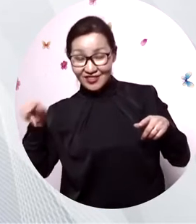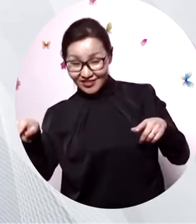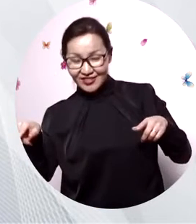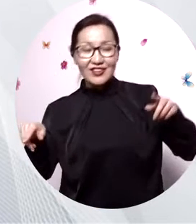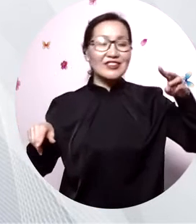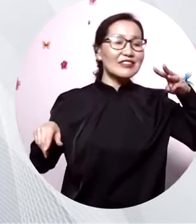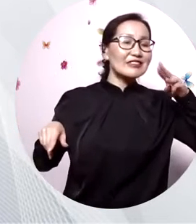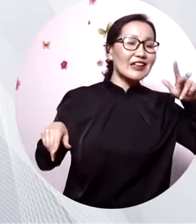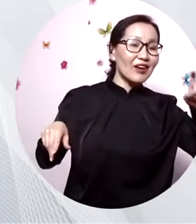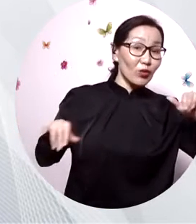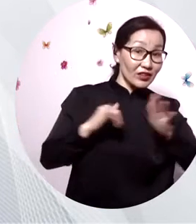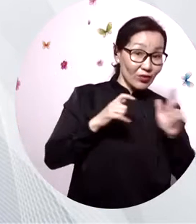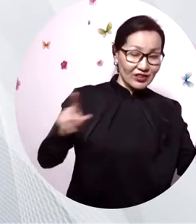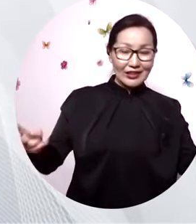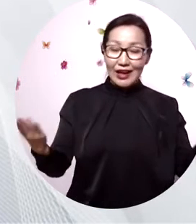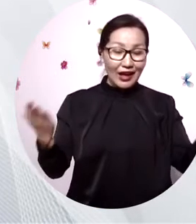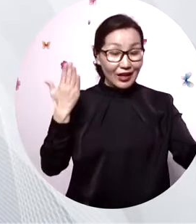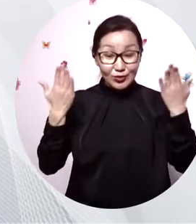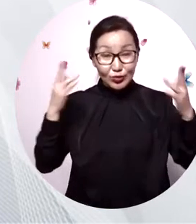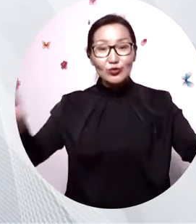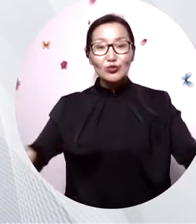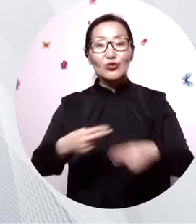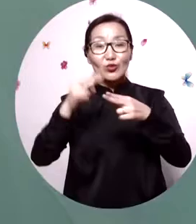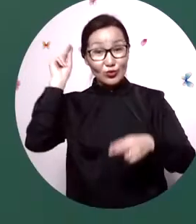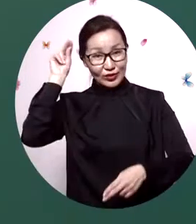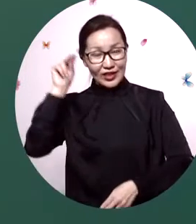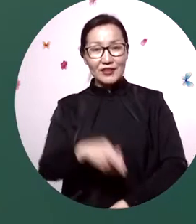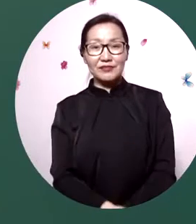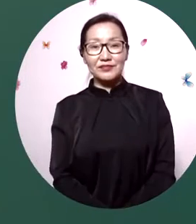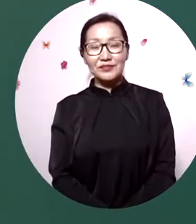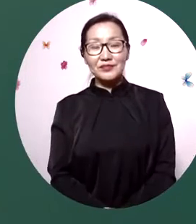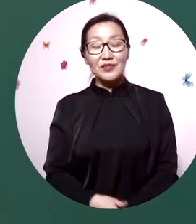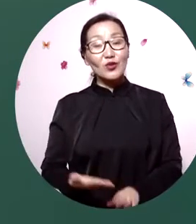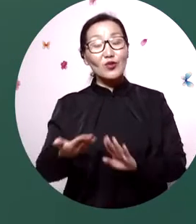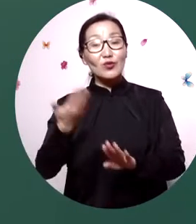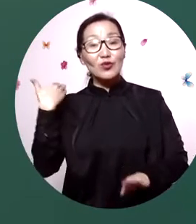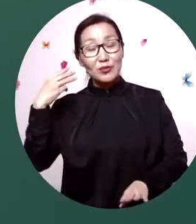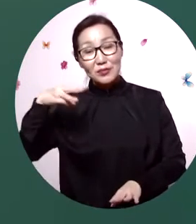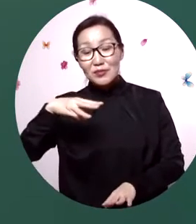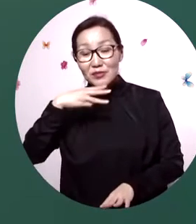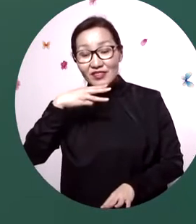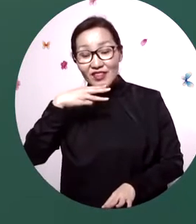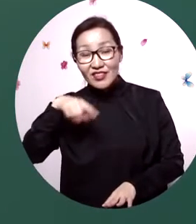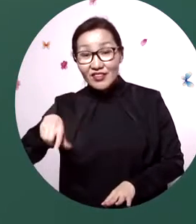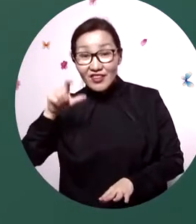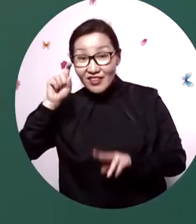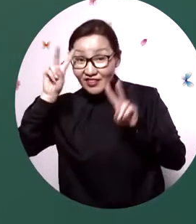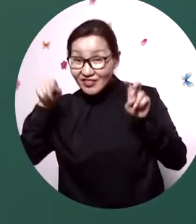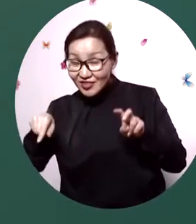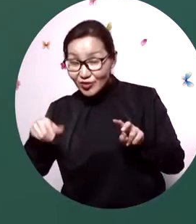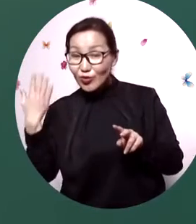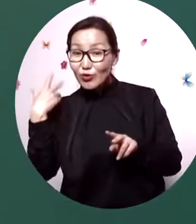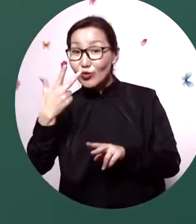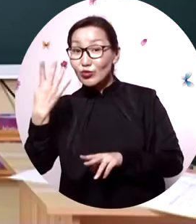ихтэй харьцуулж дүгнэж сурнаа. За манай хүүхдүүд өмнө нь мэдээллийн эхийг 3 4 дугаар ангидаа